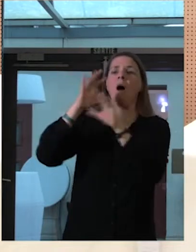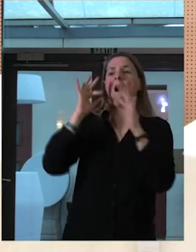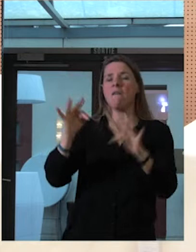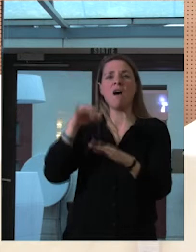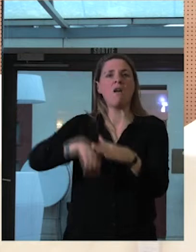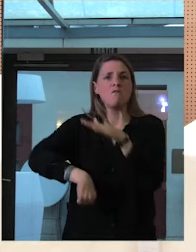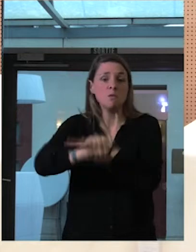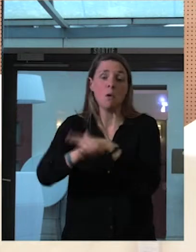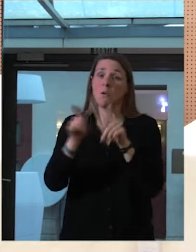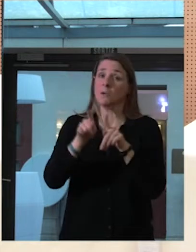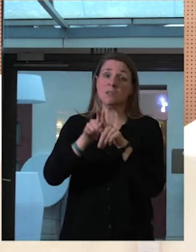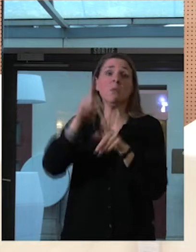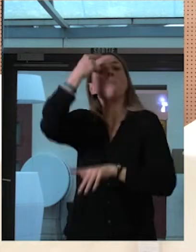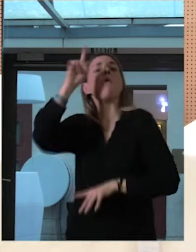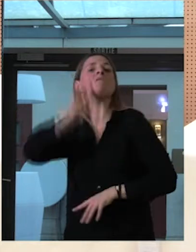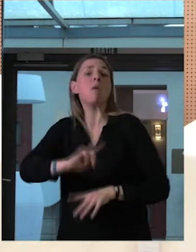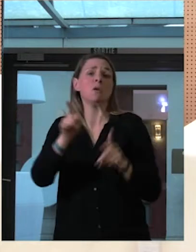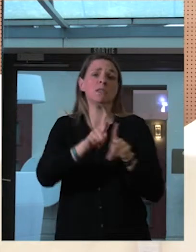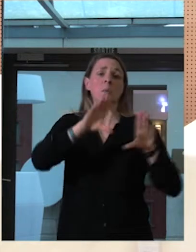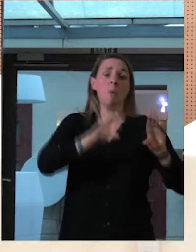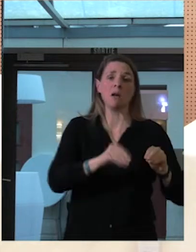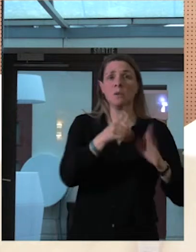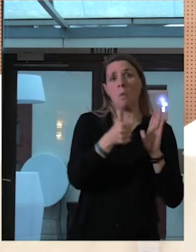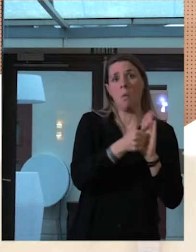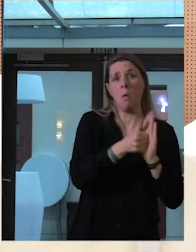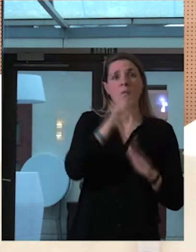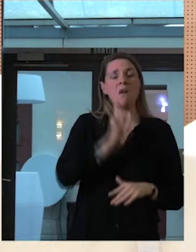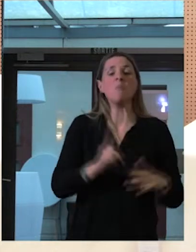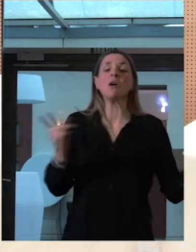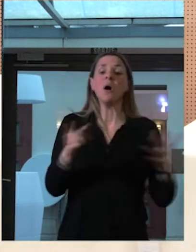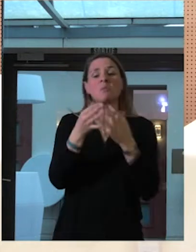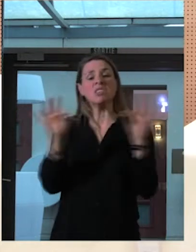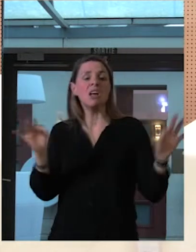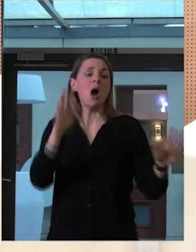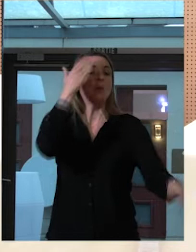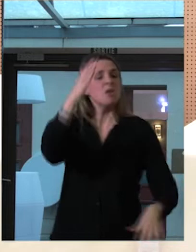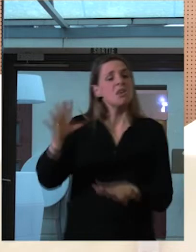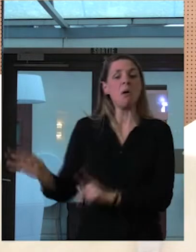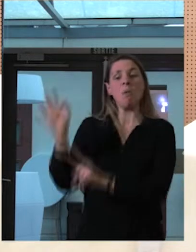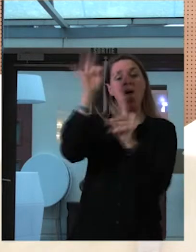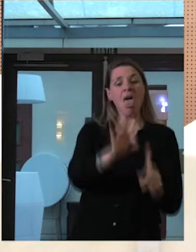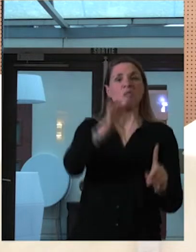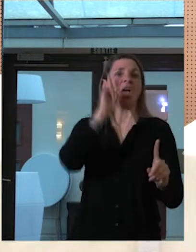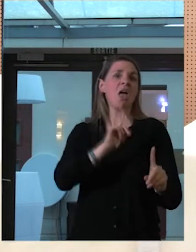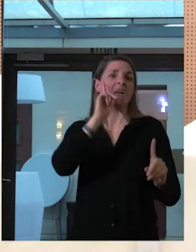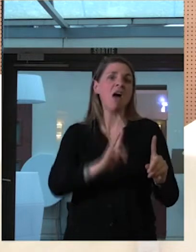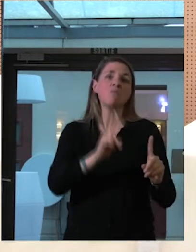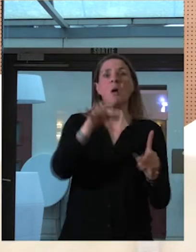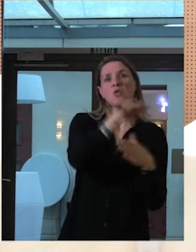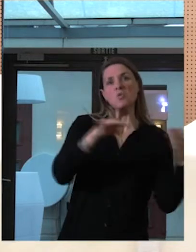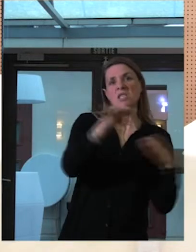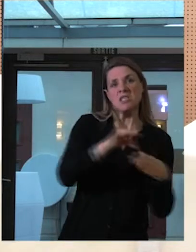femmes de manière générale, puisqu'il m'arrive encore de lire la place des femmes, c'est dans la cuisine, et je pense que ça, je le vois à peu près tous les